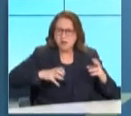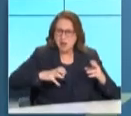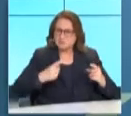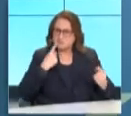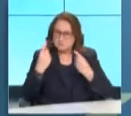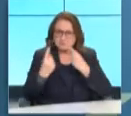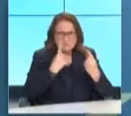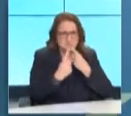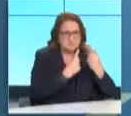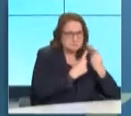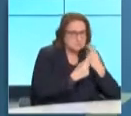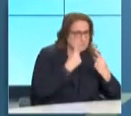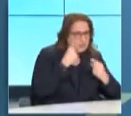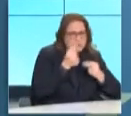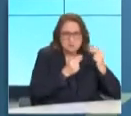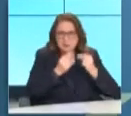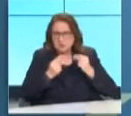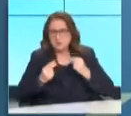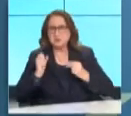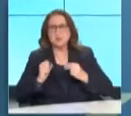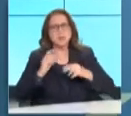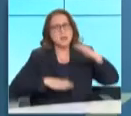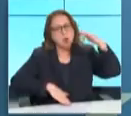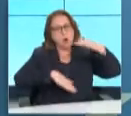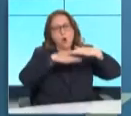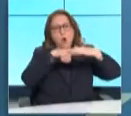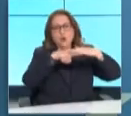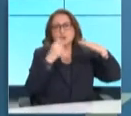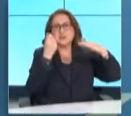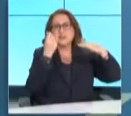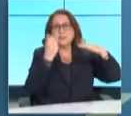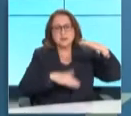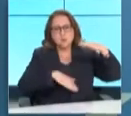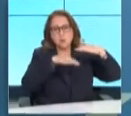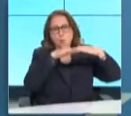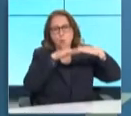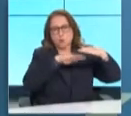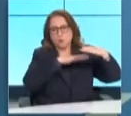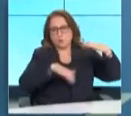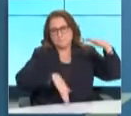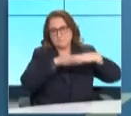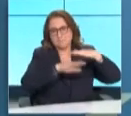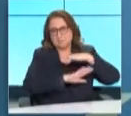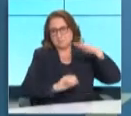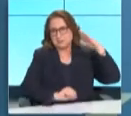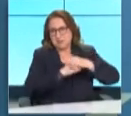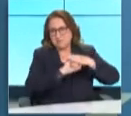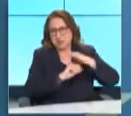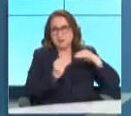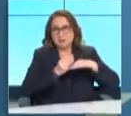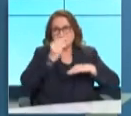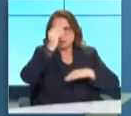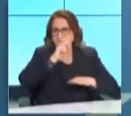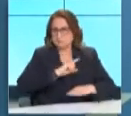πλαφών στη χονδρεμπορική αγορά του φυσικού αερίου το συντομότερο δυνατόν. Είναι μια πρόοδος